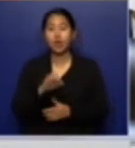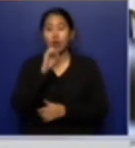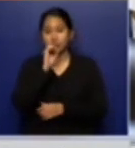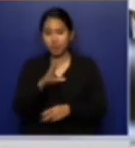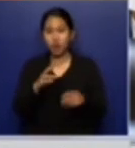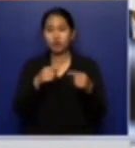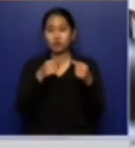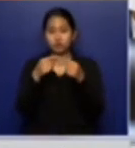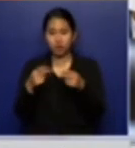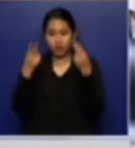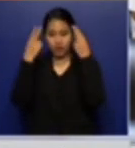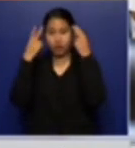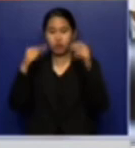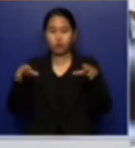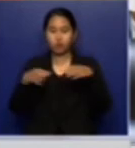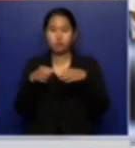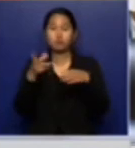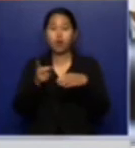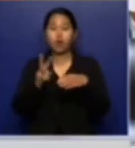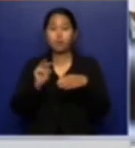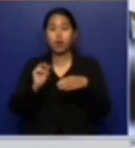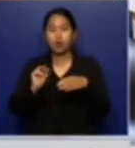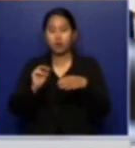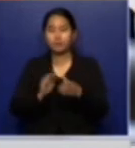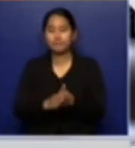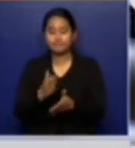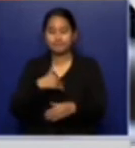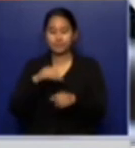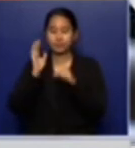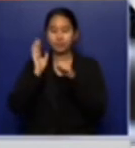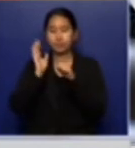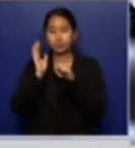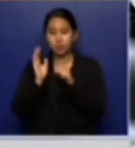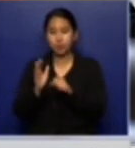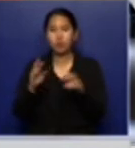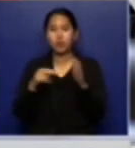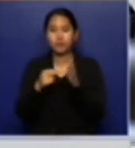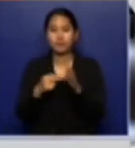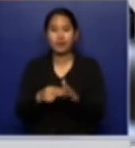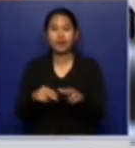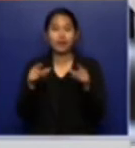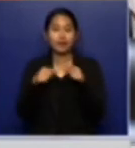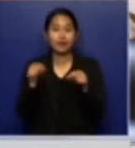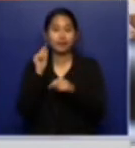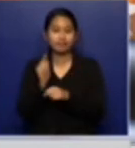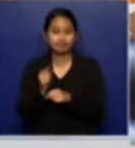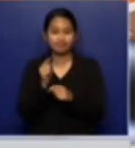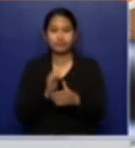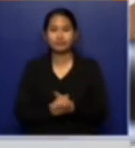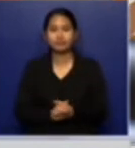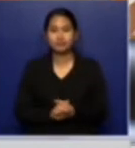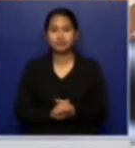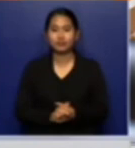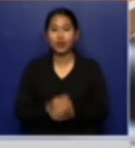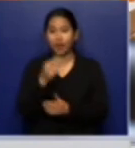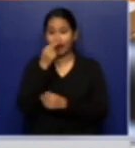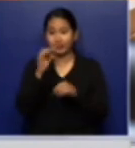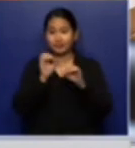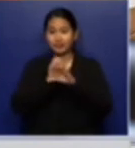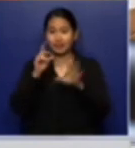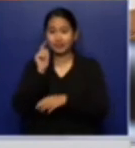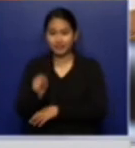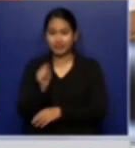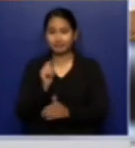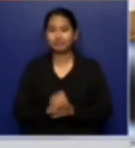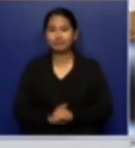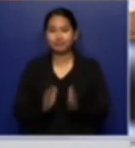ายกรัฐมนตรีและคณะรัฐมนตรีว่าสิ่งที่พูดก็คือเรื่องที่เกิดขึ้นจริงแล้วก็สามารถเห็นได้จริงว่ามันเป็นอย่างนั้น